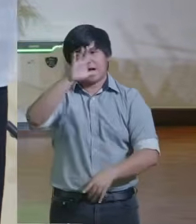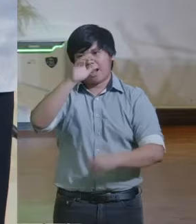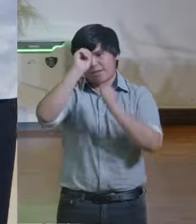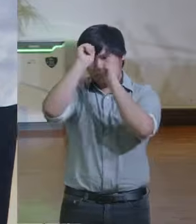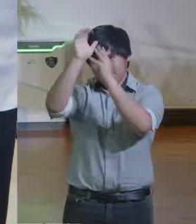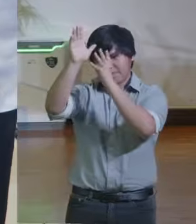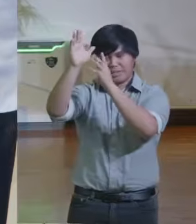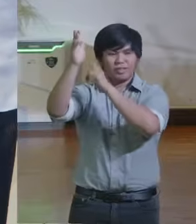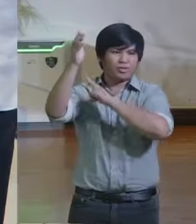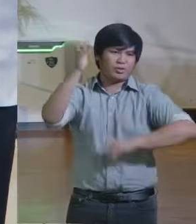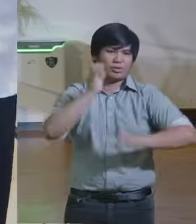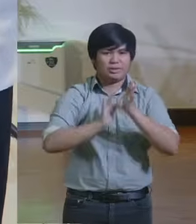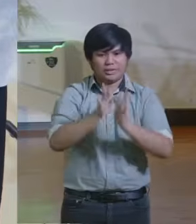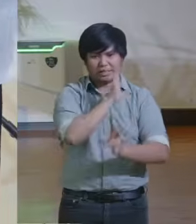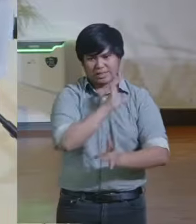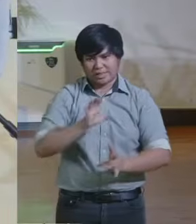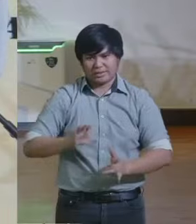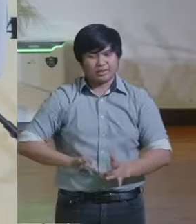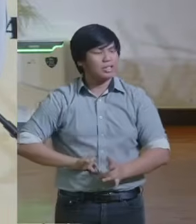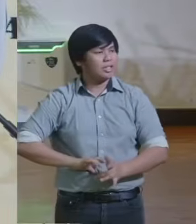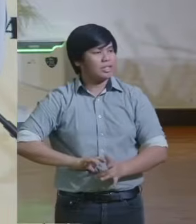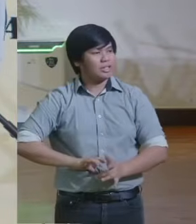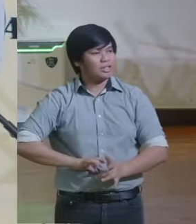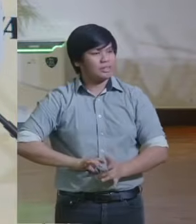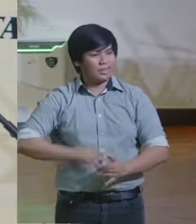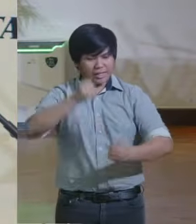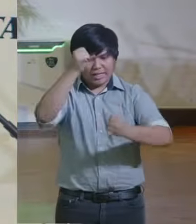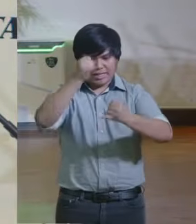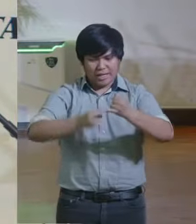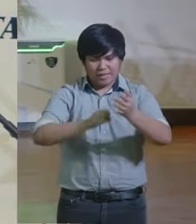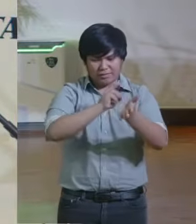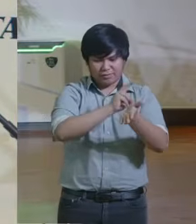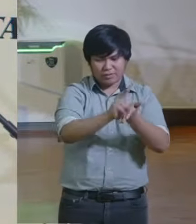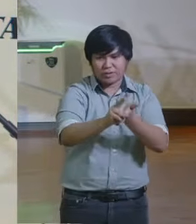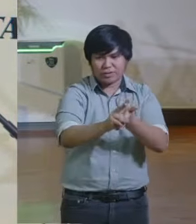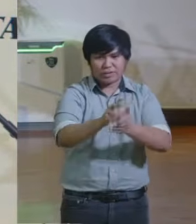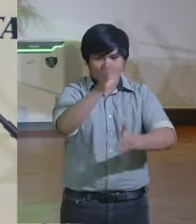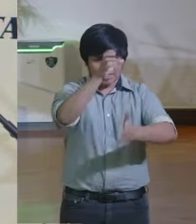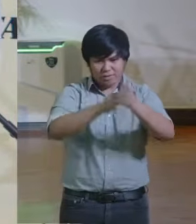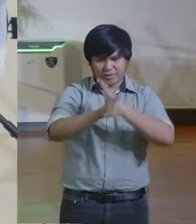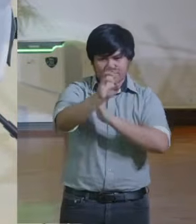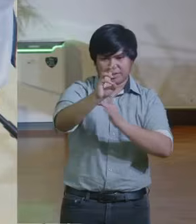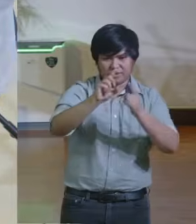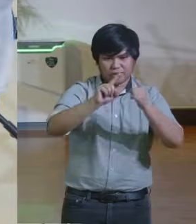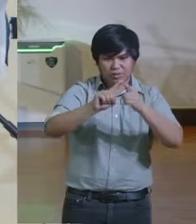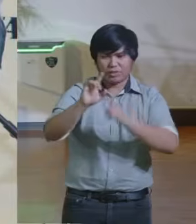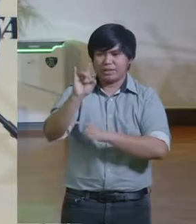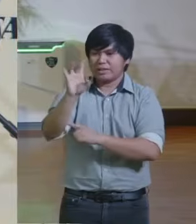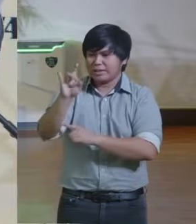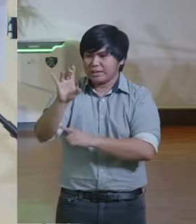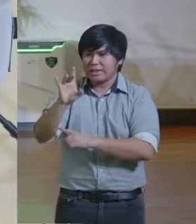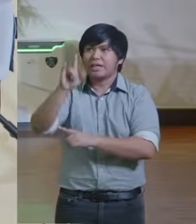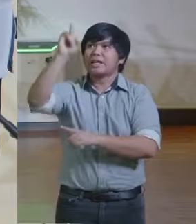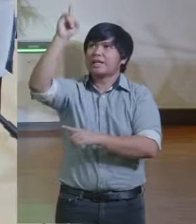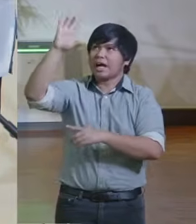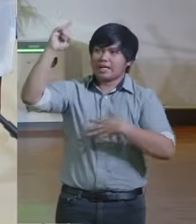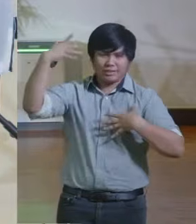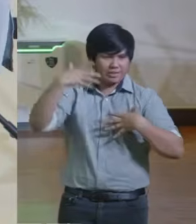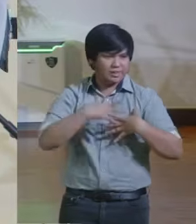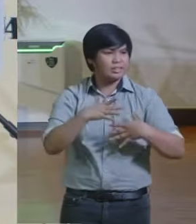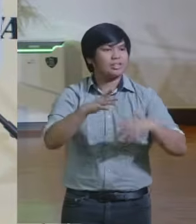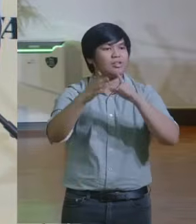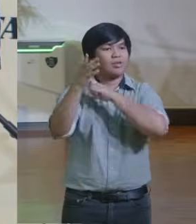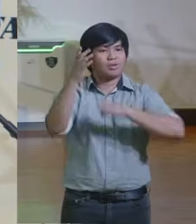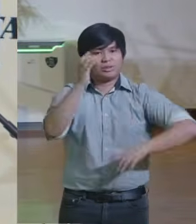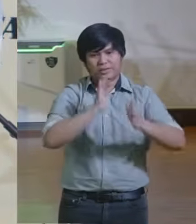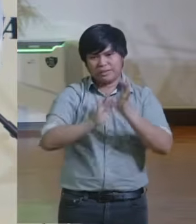Father and the Lord Jesus Christ. Sabi sa last verse, chapter 6 verse 18, the grace of our Lord Jesus